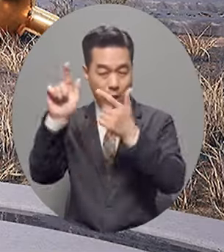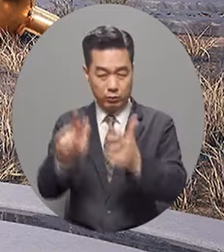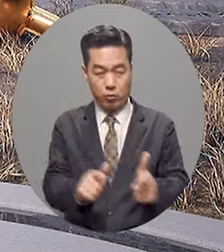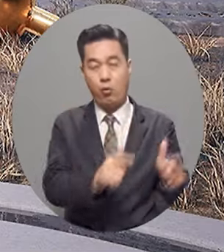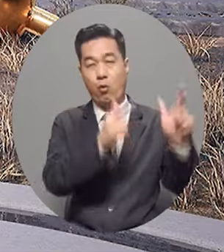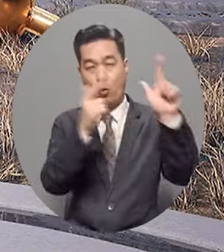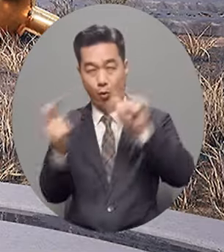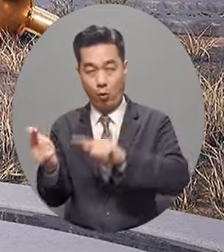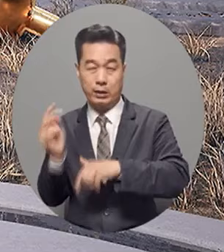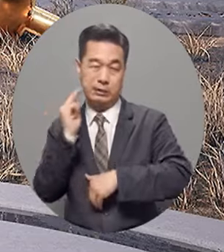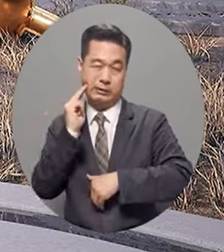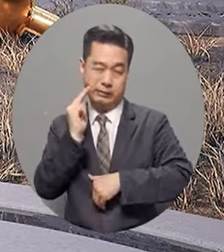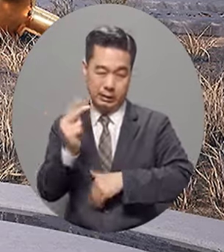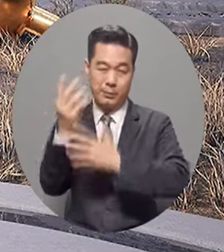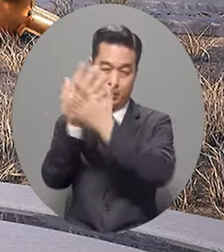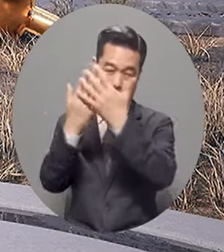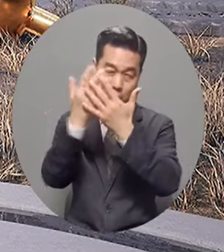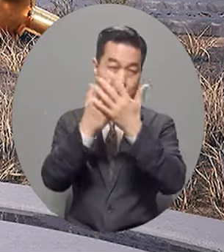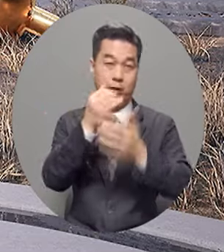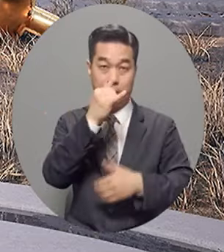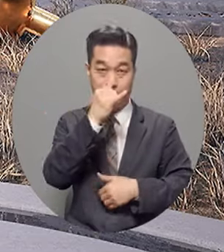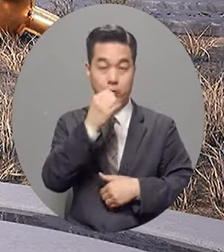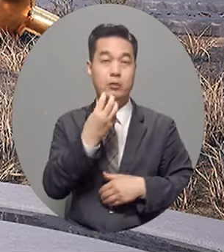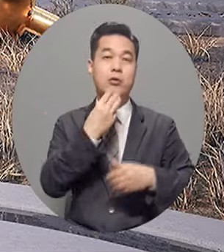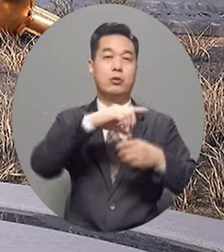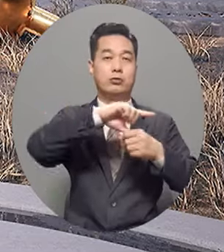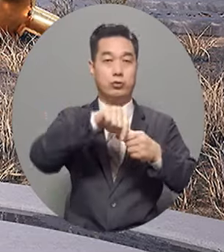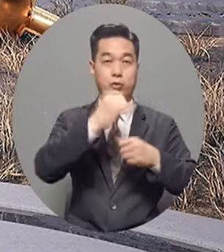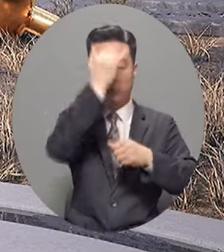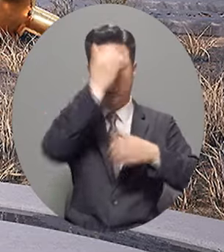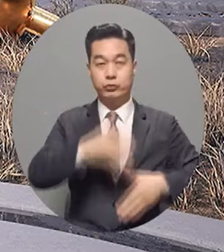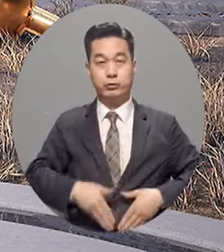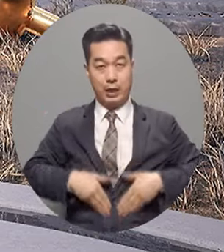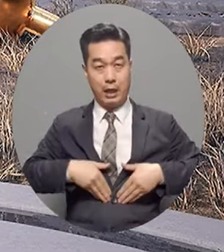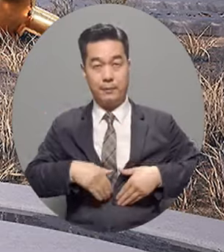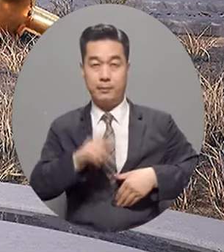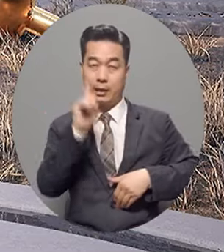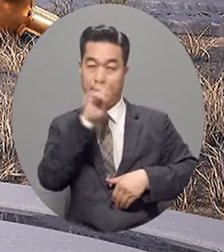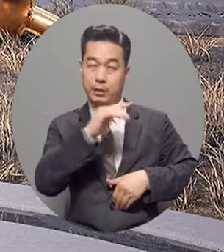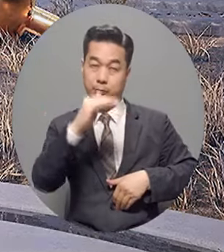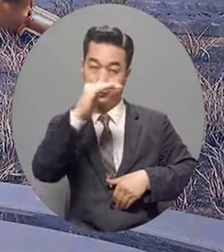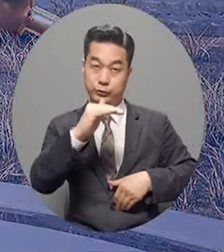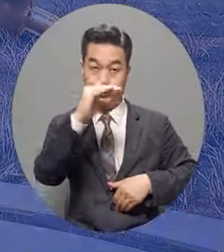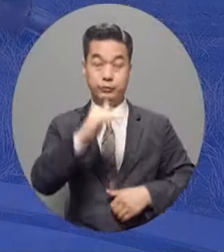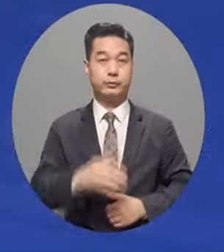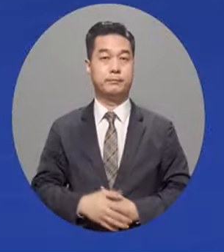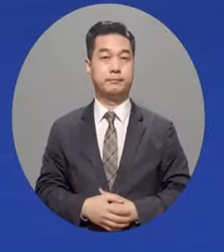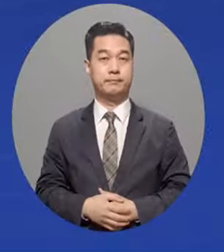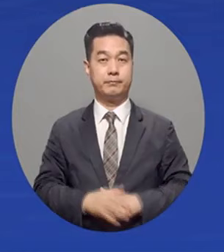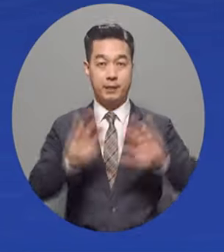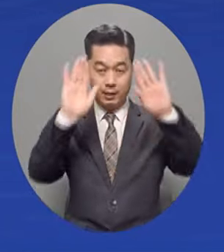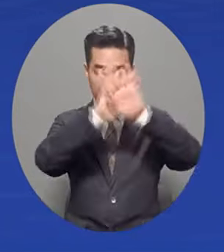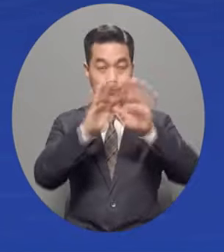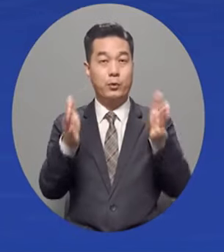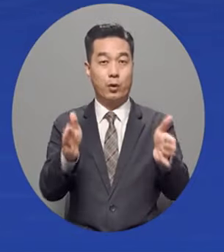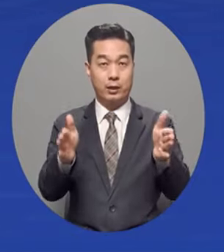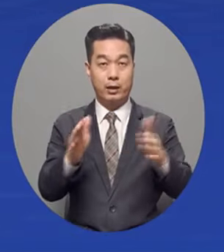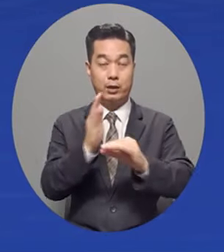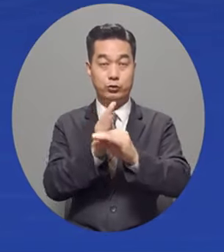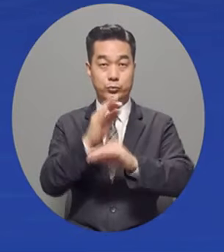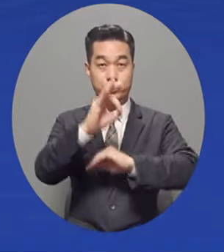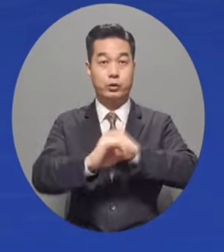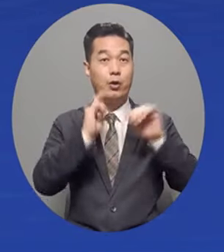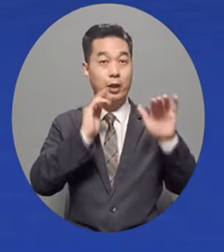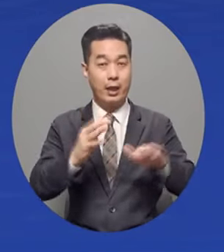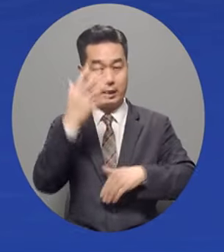매우 나쁜 수준을 벗어나지 못하겠고요 수도권 과 충남은 나쁜 수준이 예상됩니다 밤사이 중부 서안의 중심으로는 가시거리